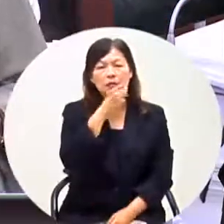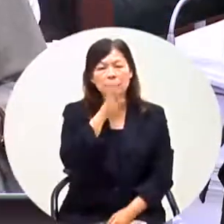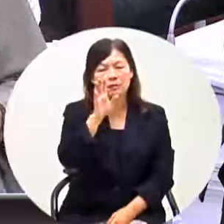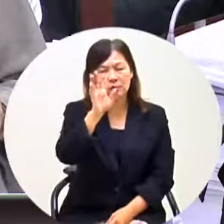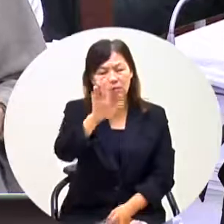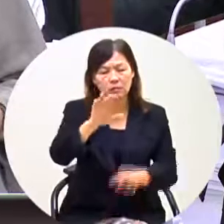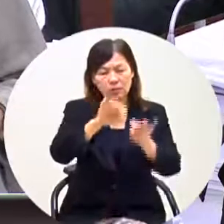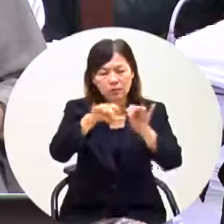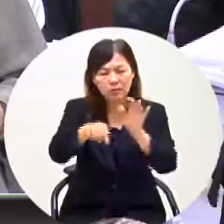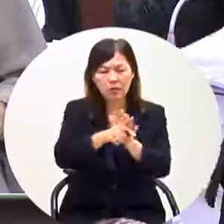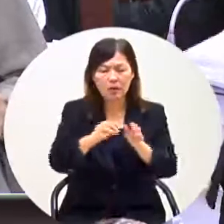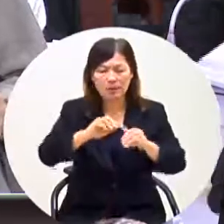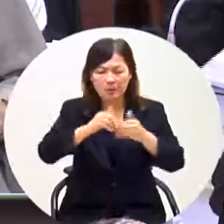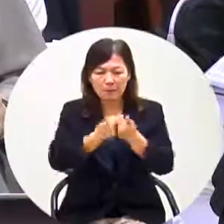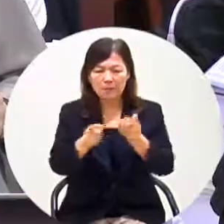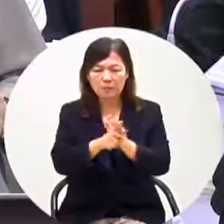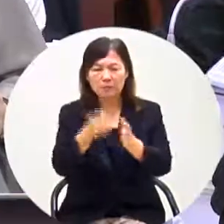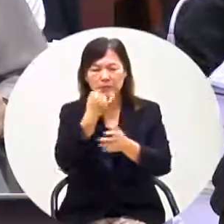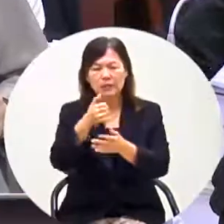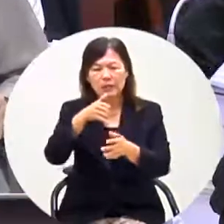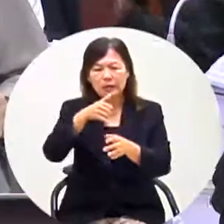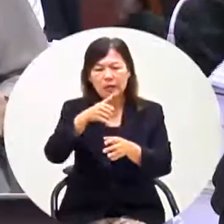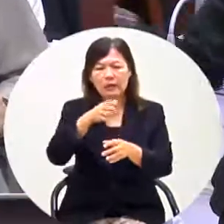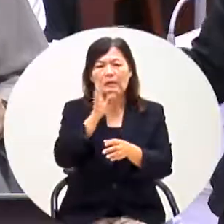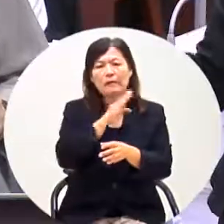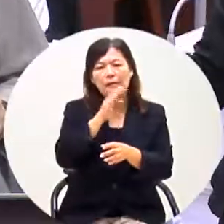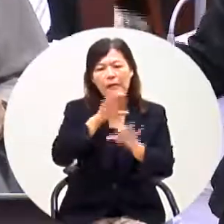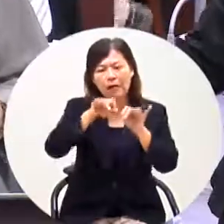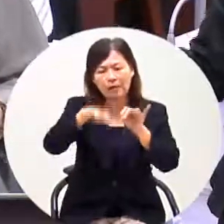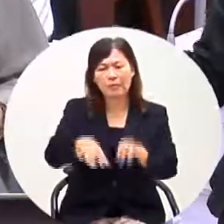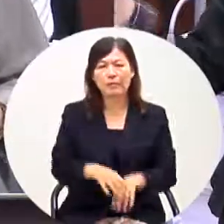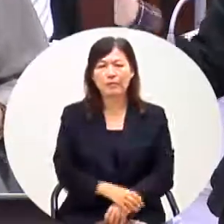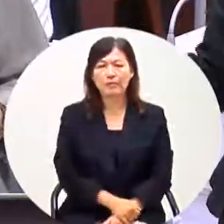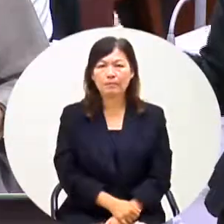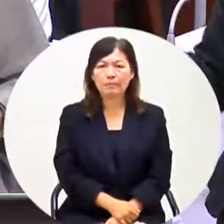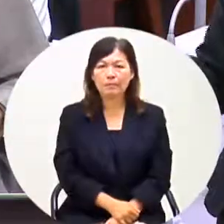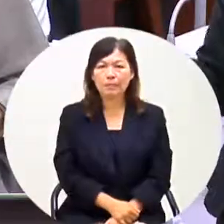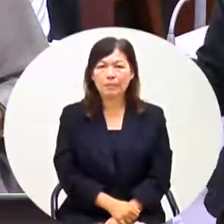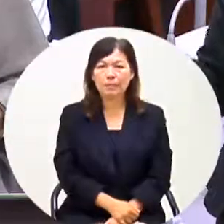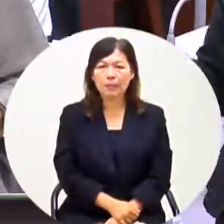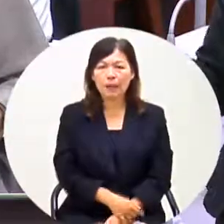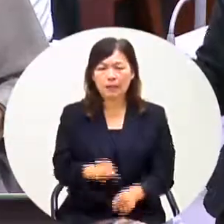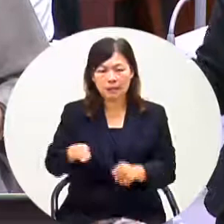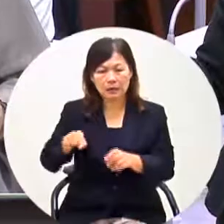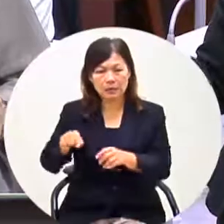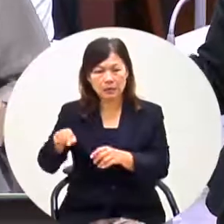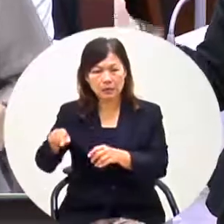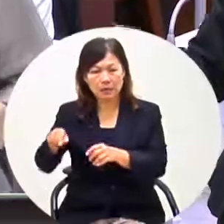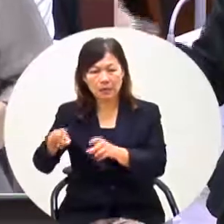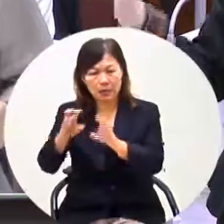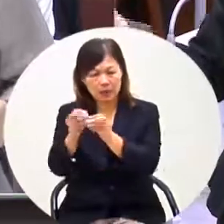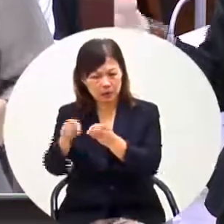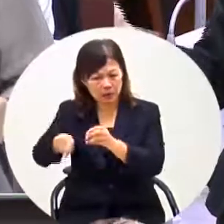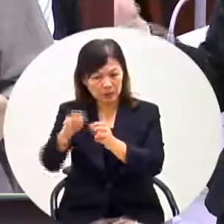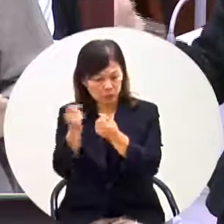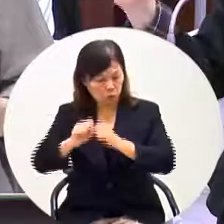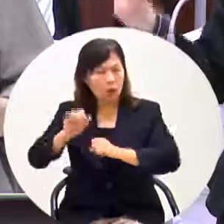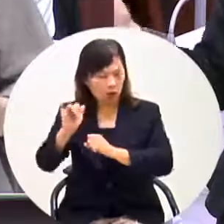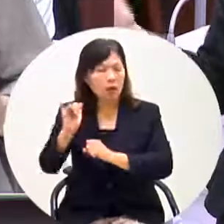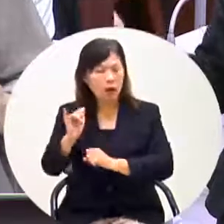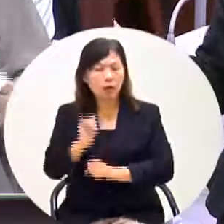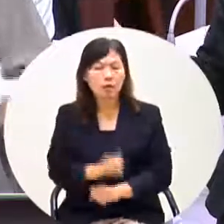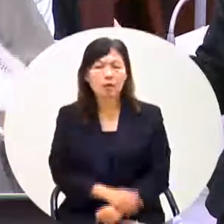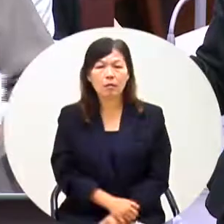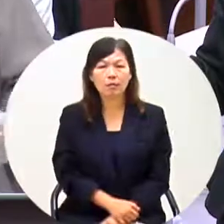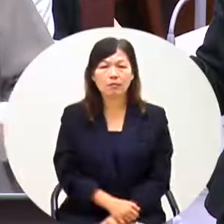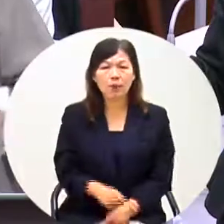馆了。那所以今天老实讲，八卦里的腹地还算蛮大的哦，我不相信找不到一个